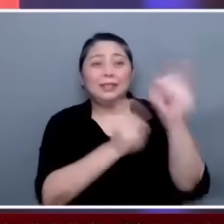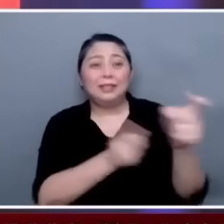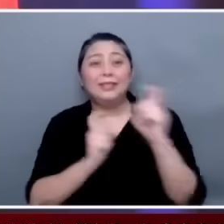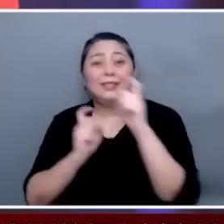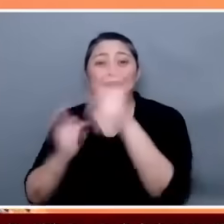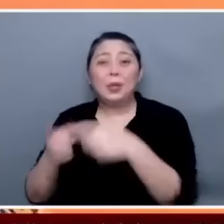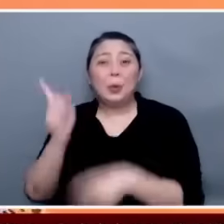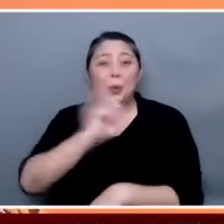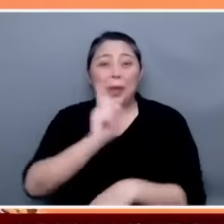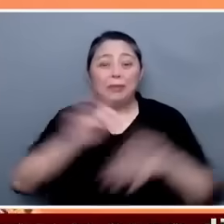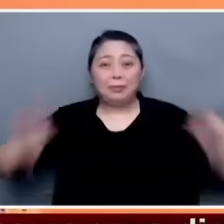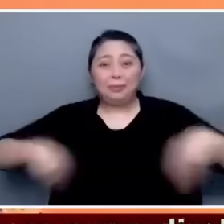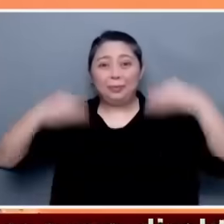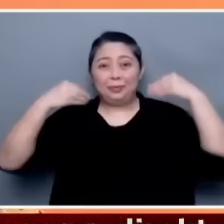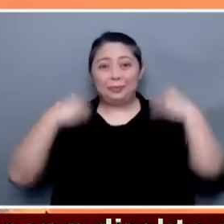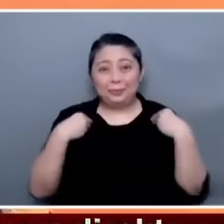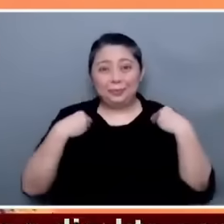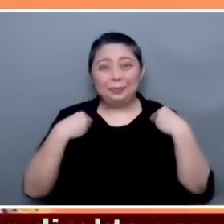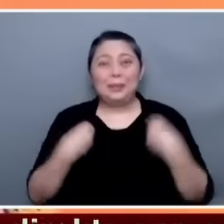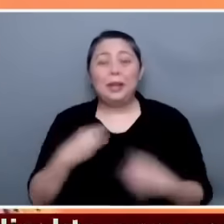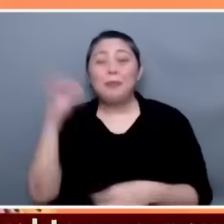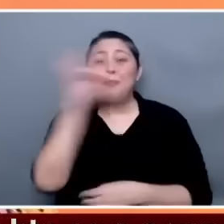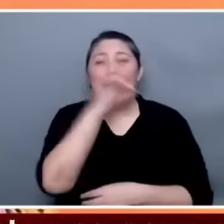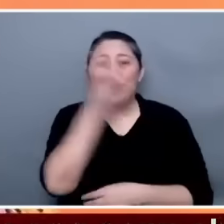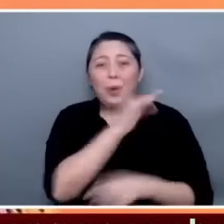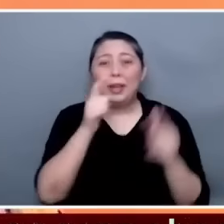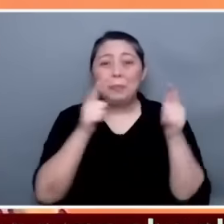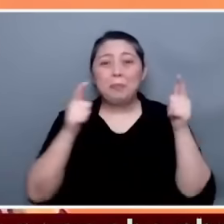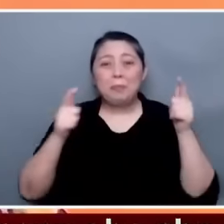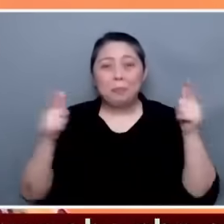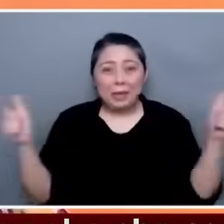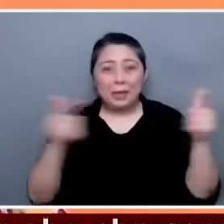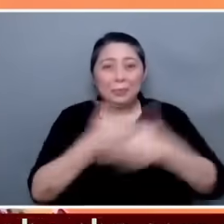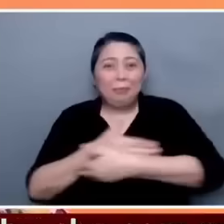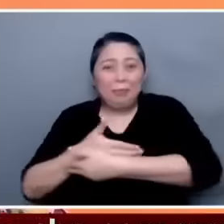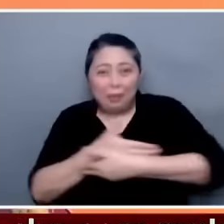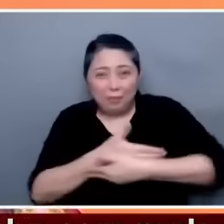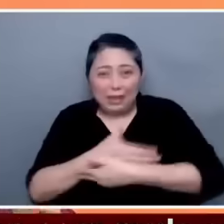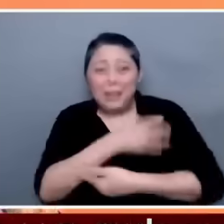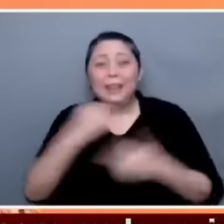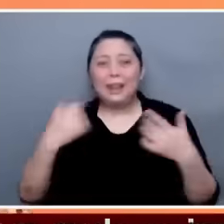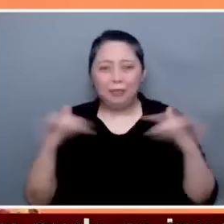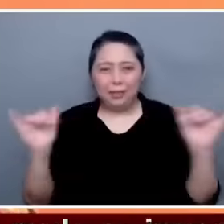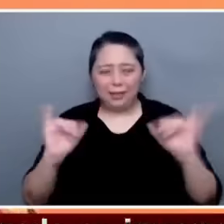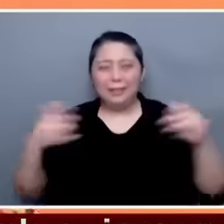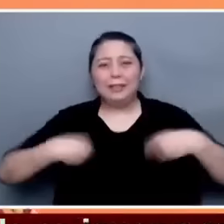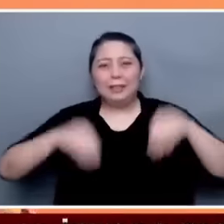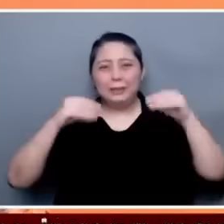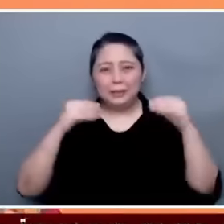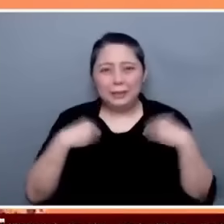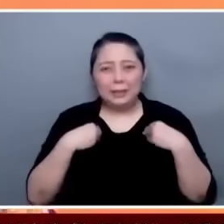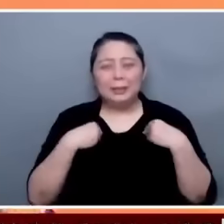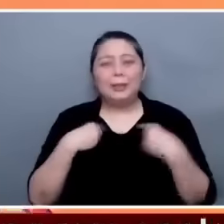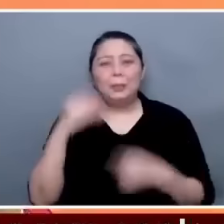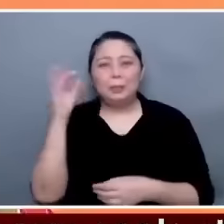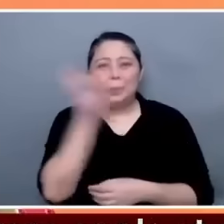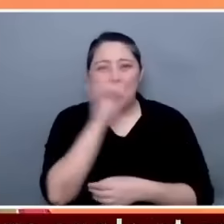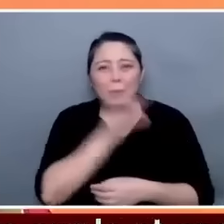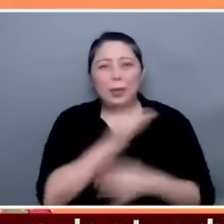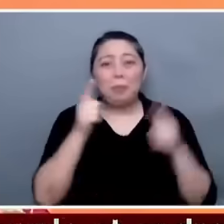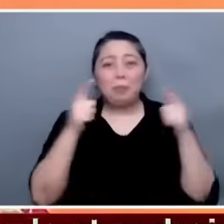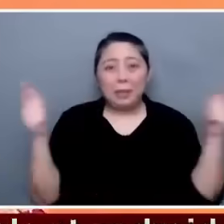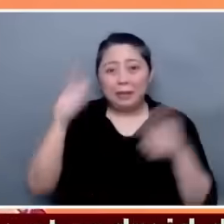Big Mother. Nagpapasalamat kami na makabalik ulit dito and i-share po sa